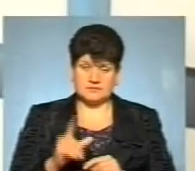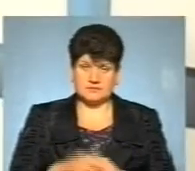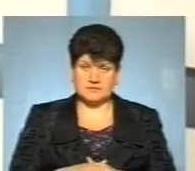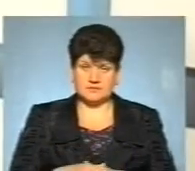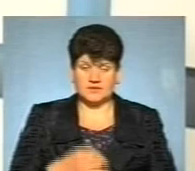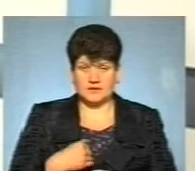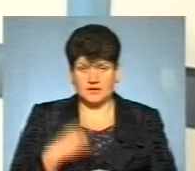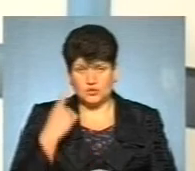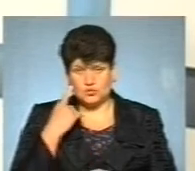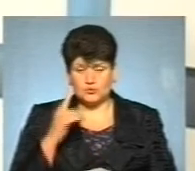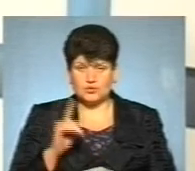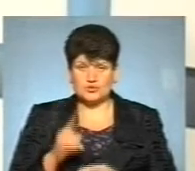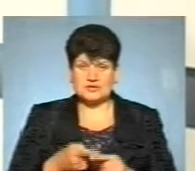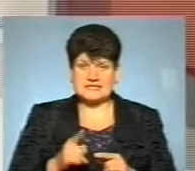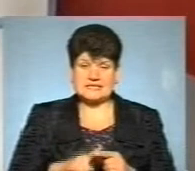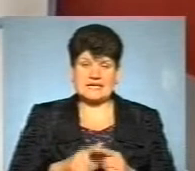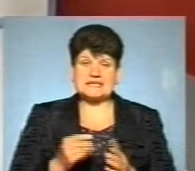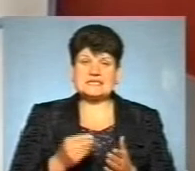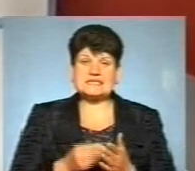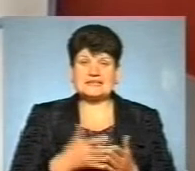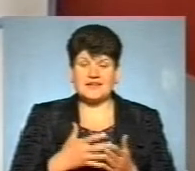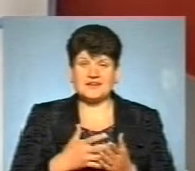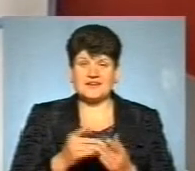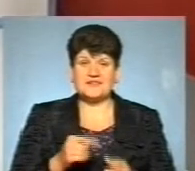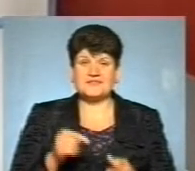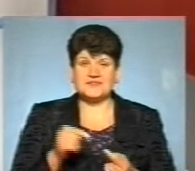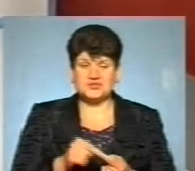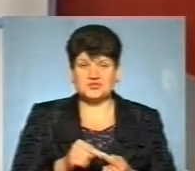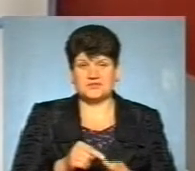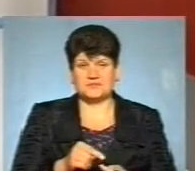що це ціна, яка визначена попитом.